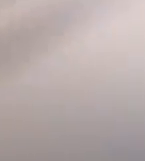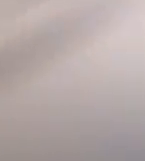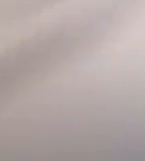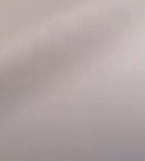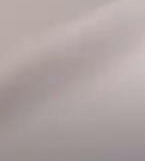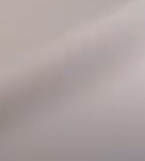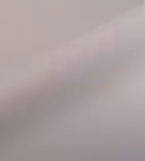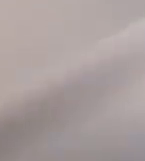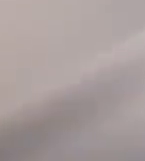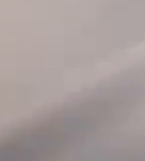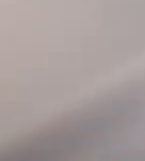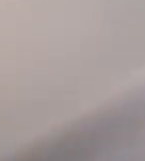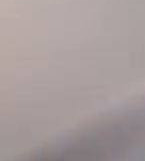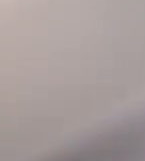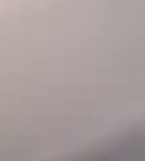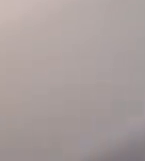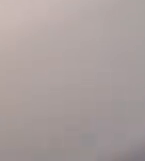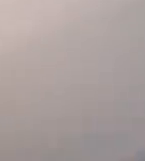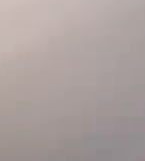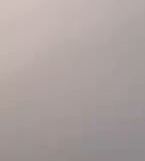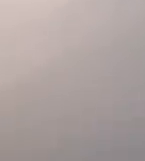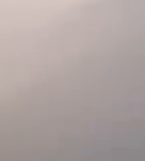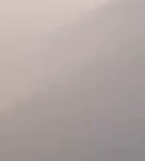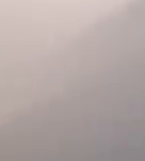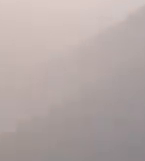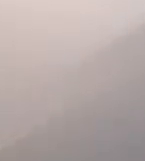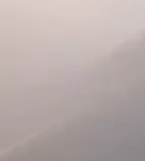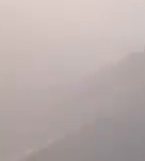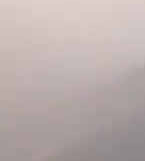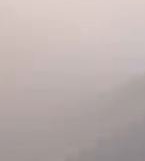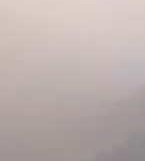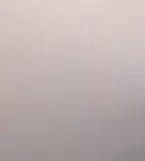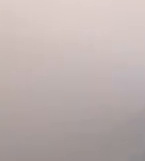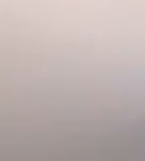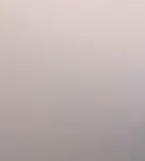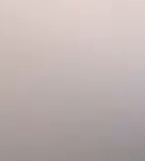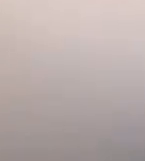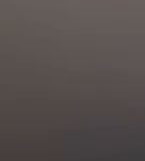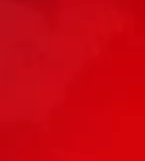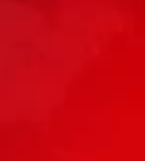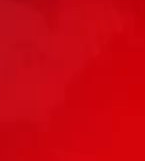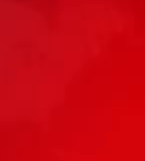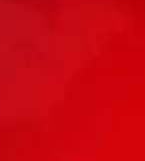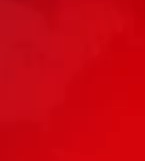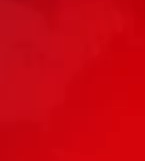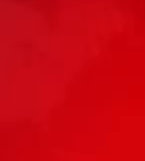TV at sa www.gmanews.tv.